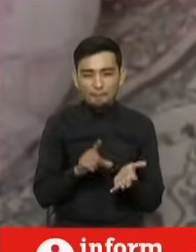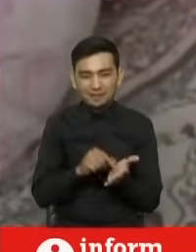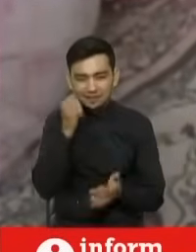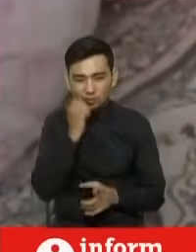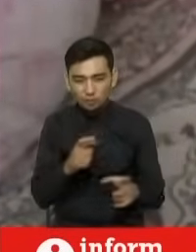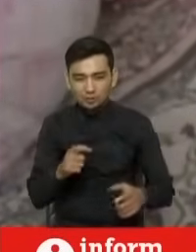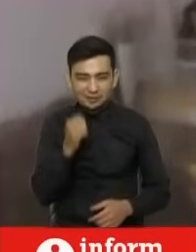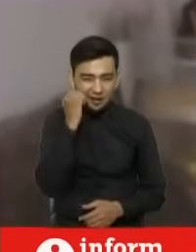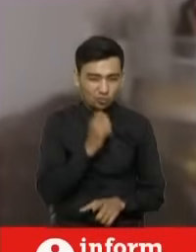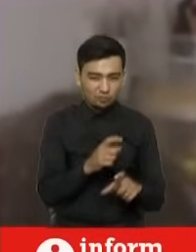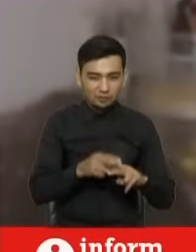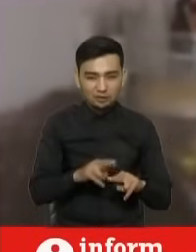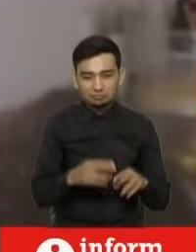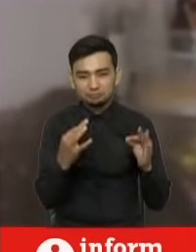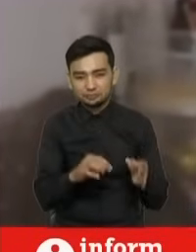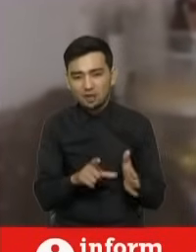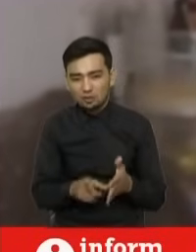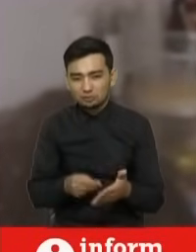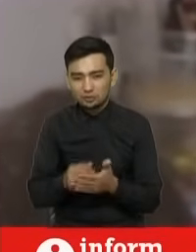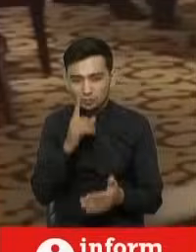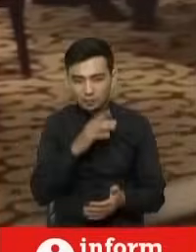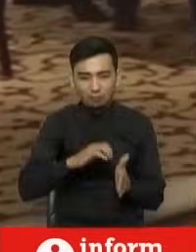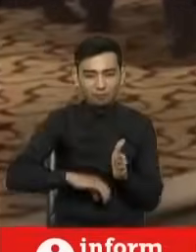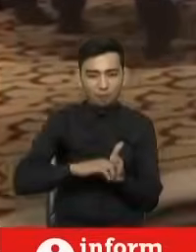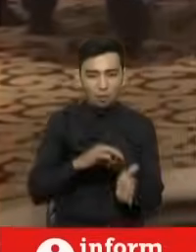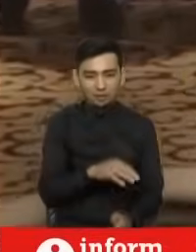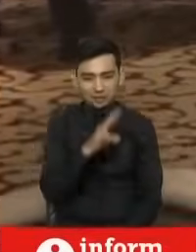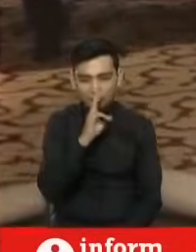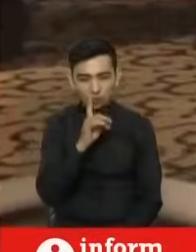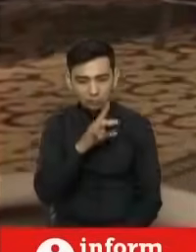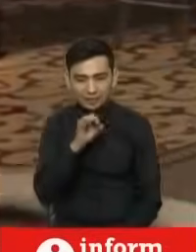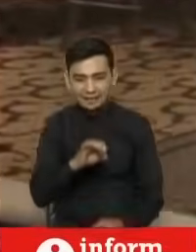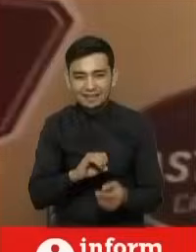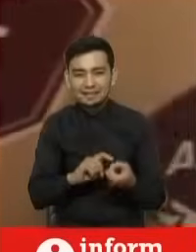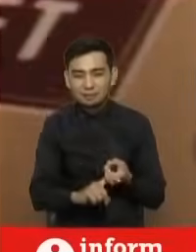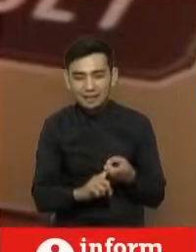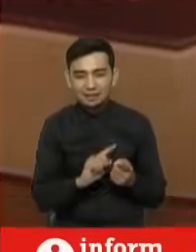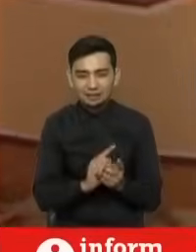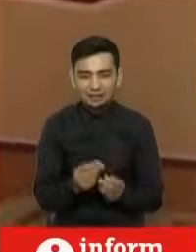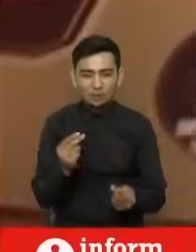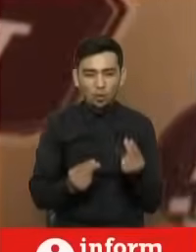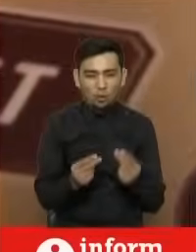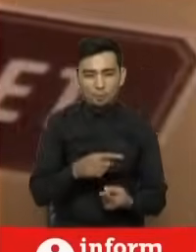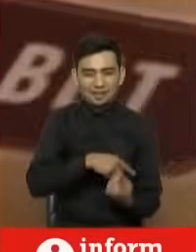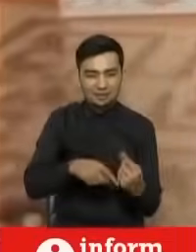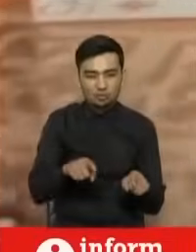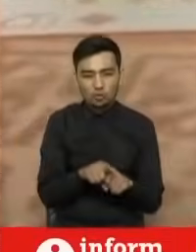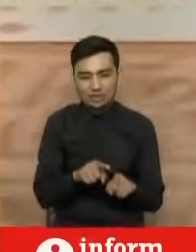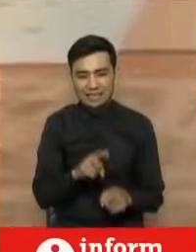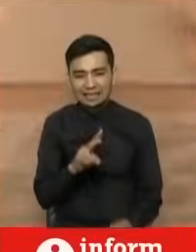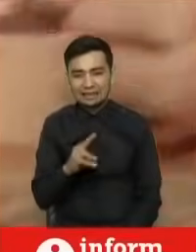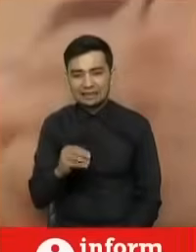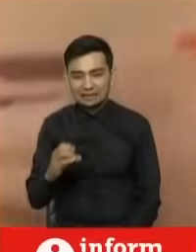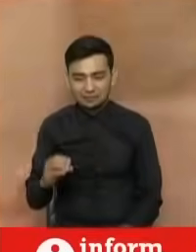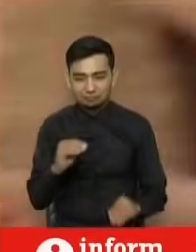пожилые казахстанцы будут освобождены от отчислений с доходов. Изменения коснутся и игорного бизнеса. Для него упраздняется НДС,